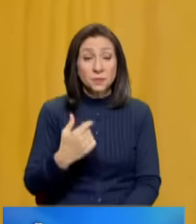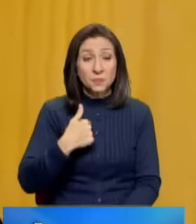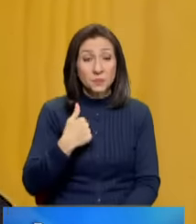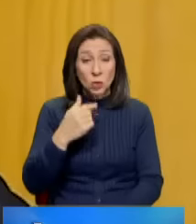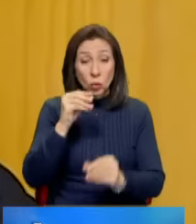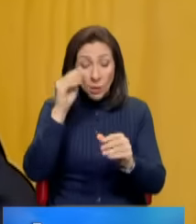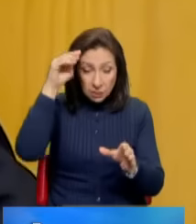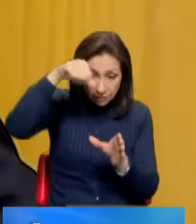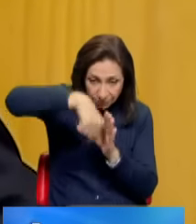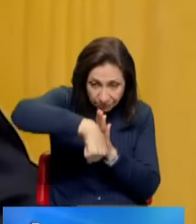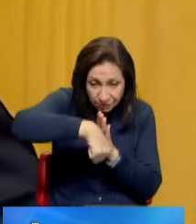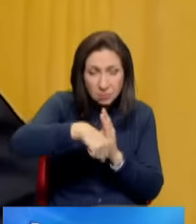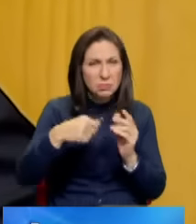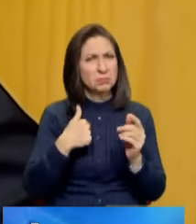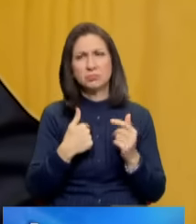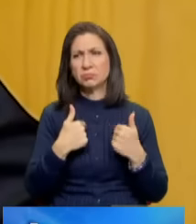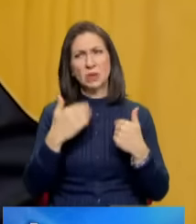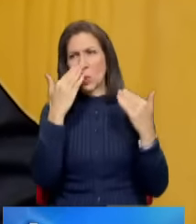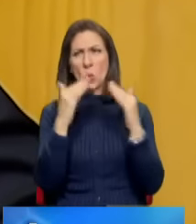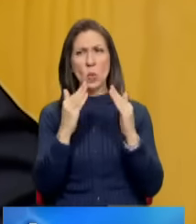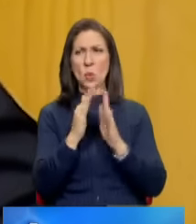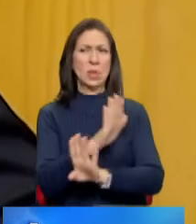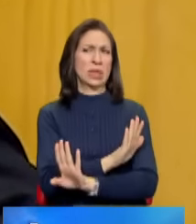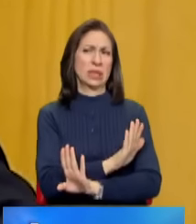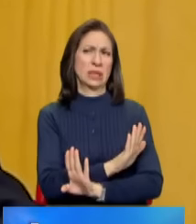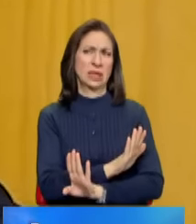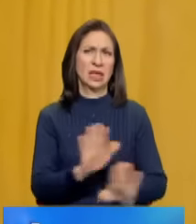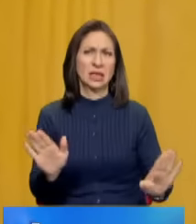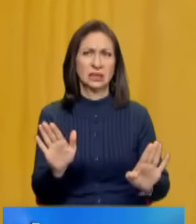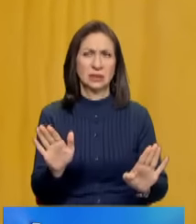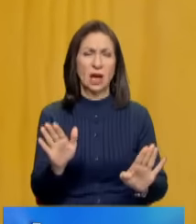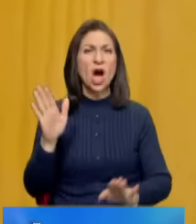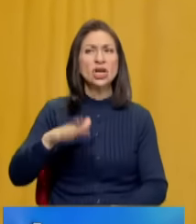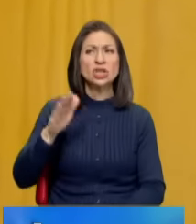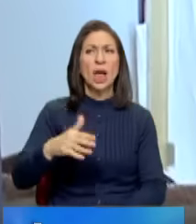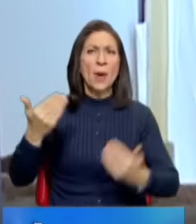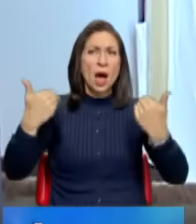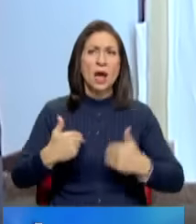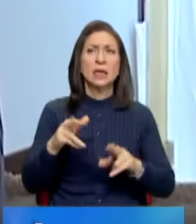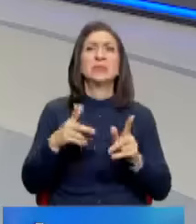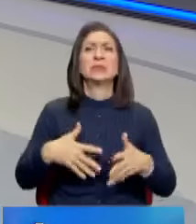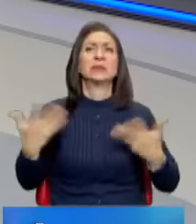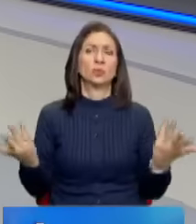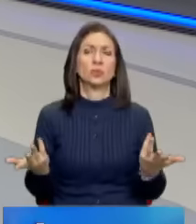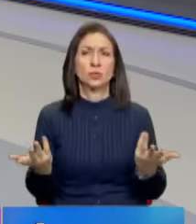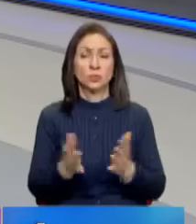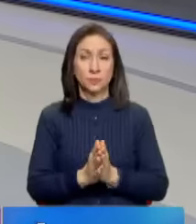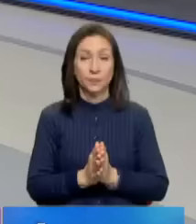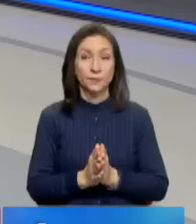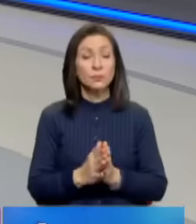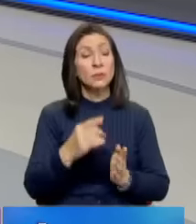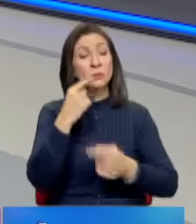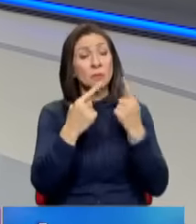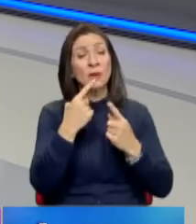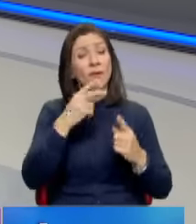başımızı kuma gömmek bizim kitabımıza yazmayan alçalma ve aşağılanma halidir. Dönen